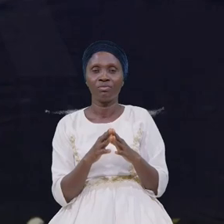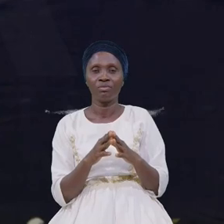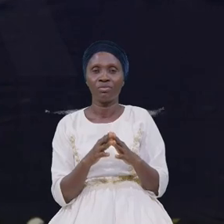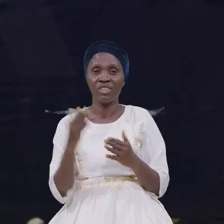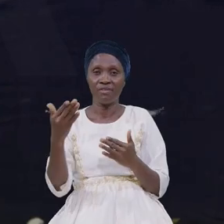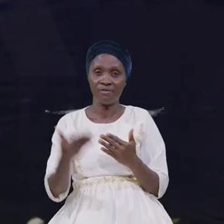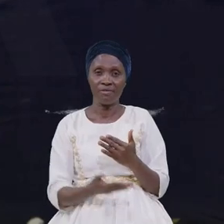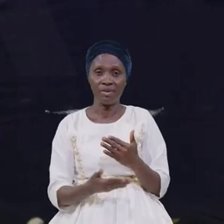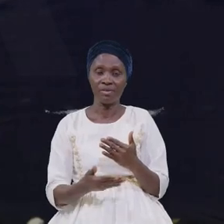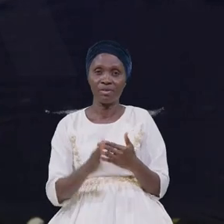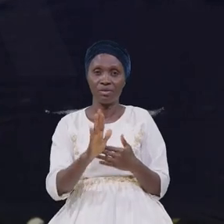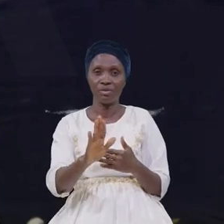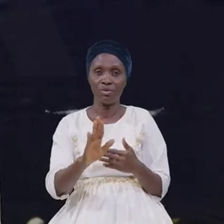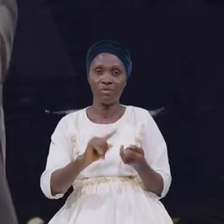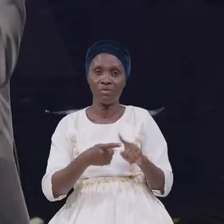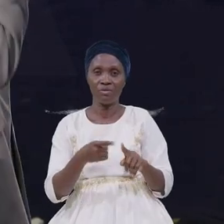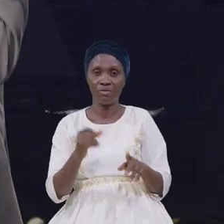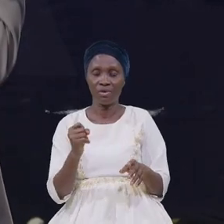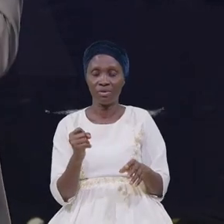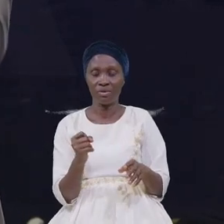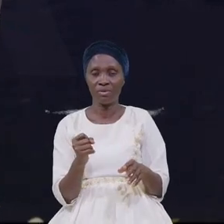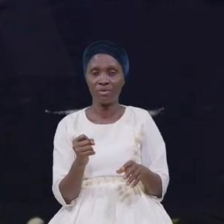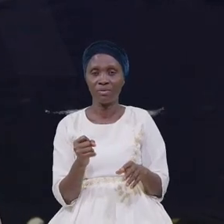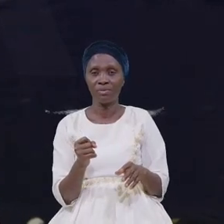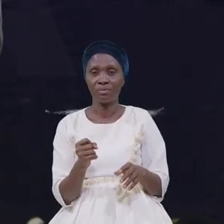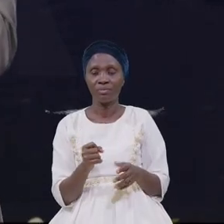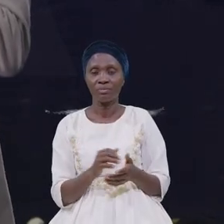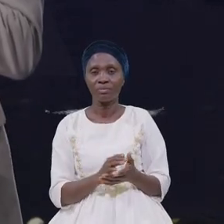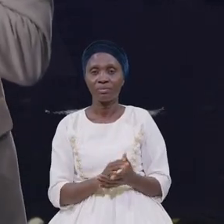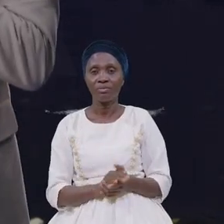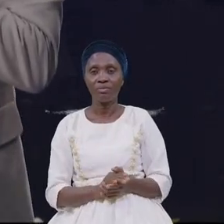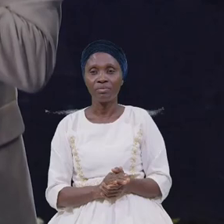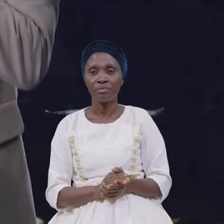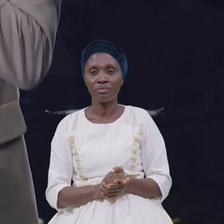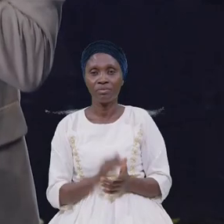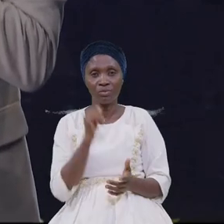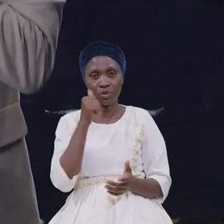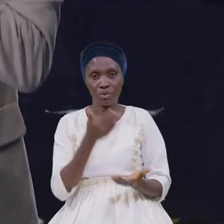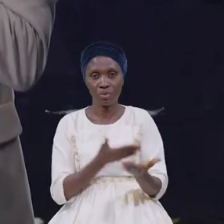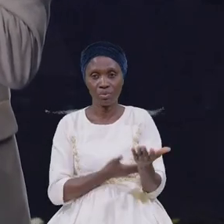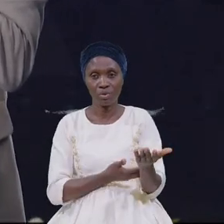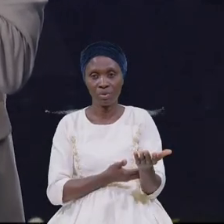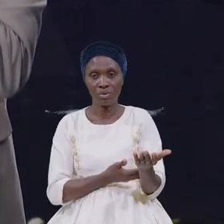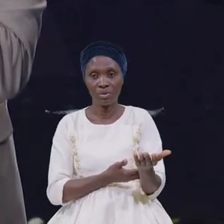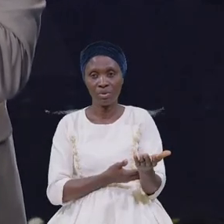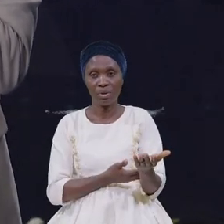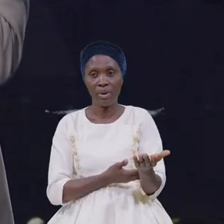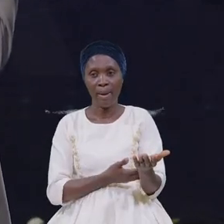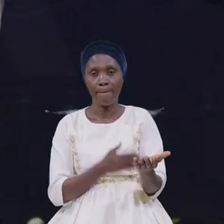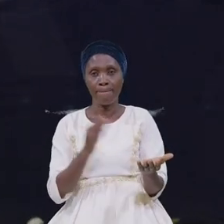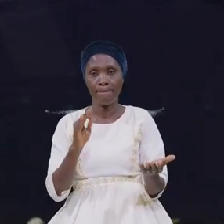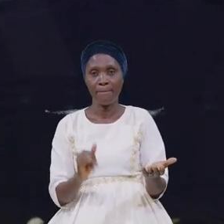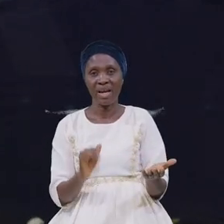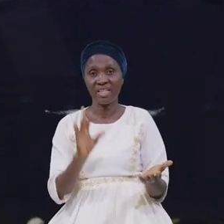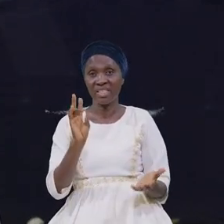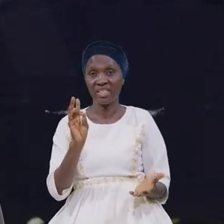exceptionnel. Donc, invitez vos amis et tout le monde. Demain matin, à 8h GMT,